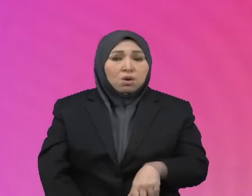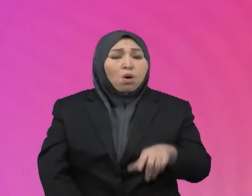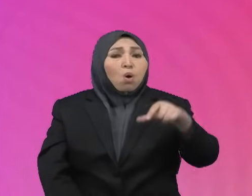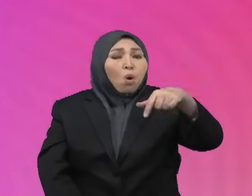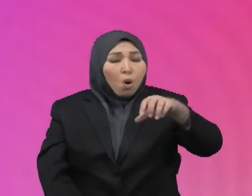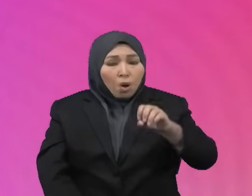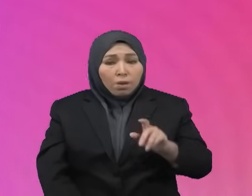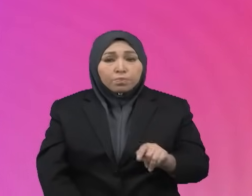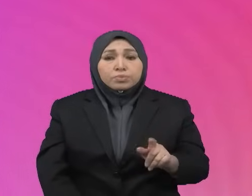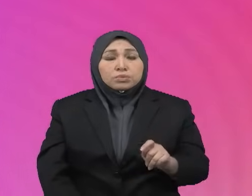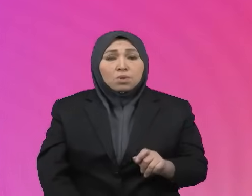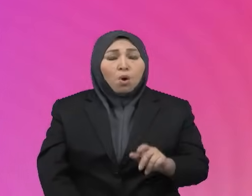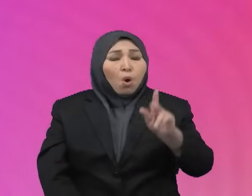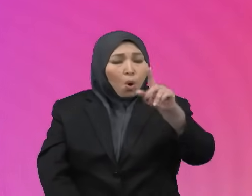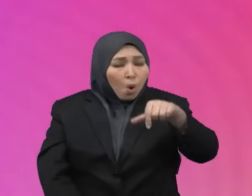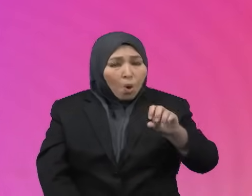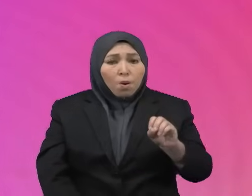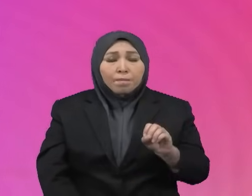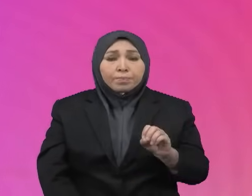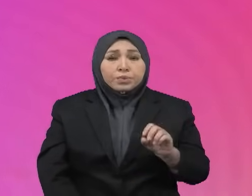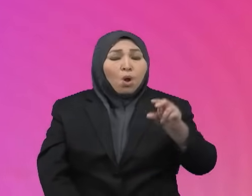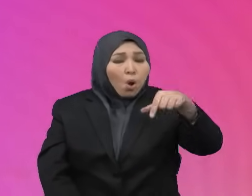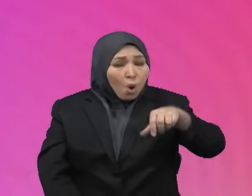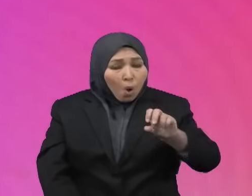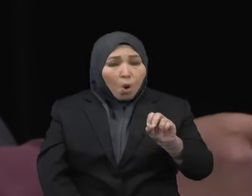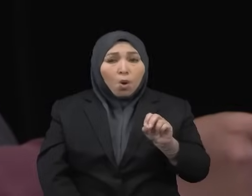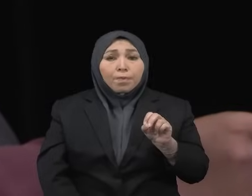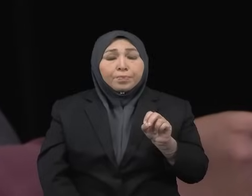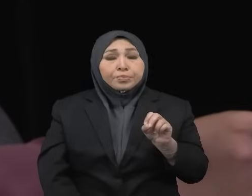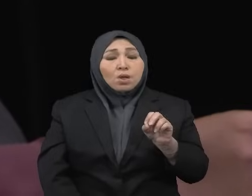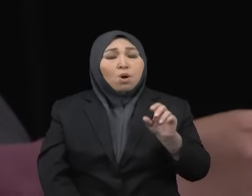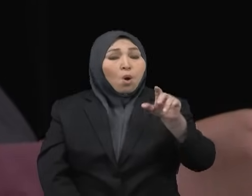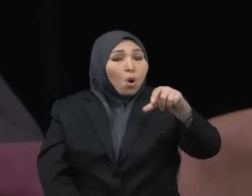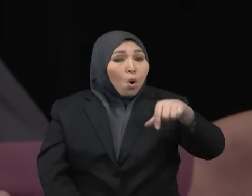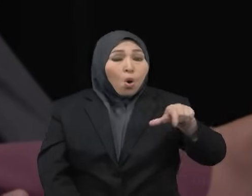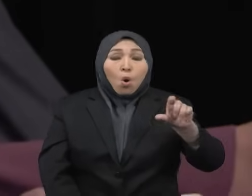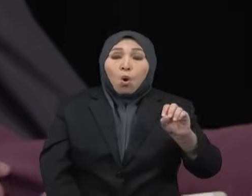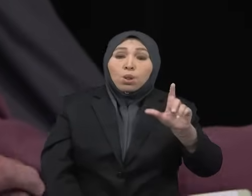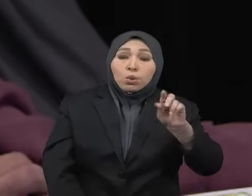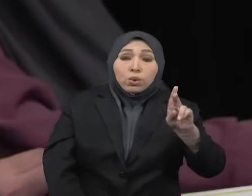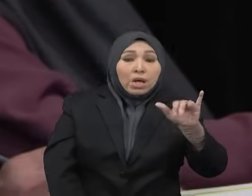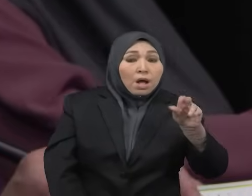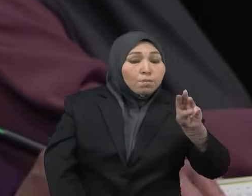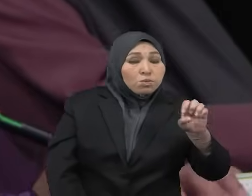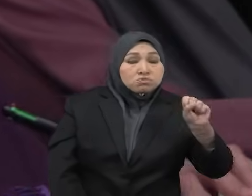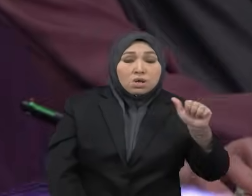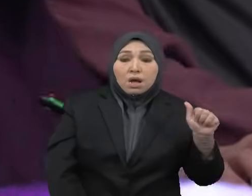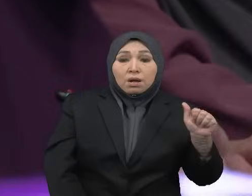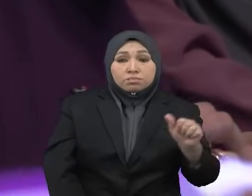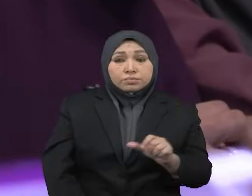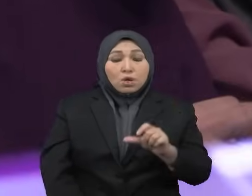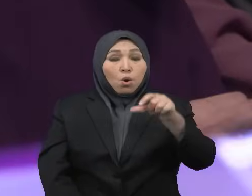qa. Qa. Qa. Qa. Qalu ya Musa.